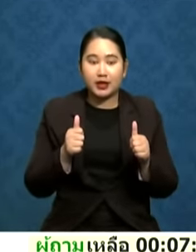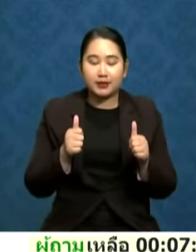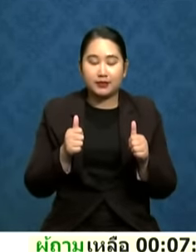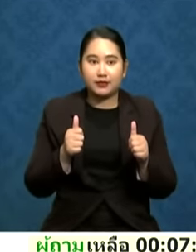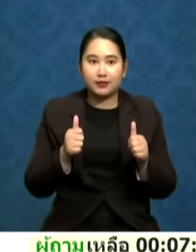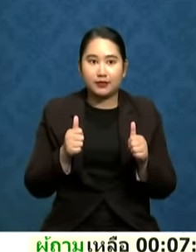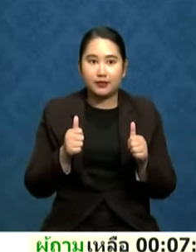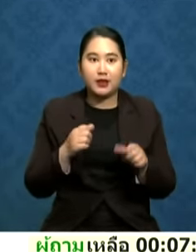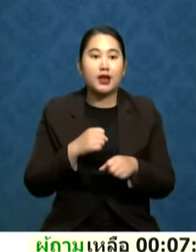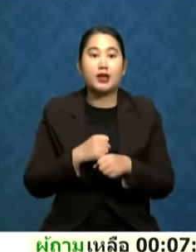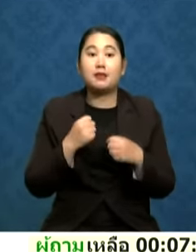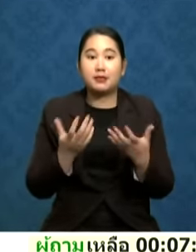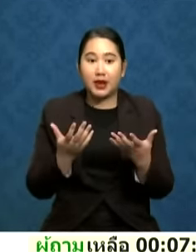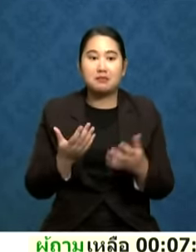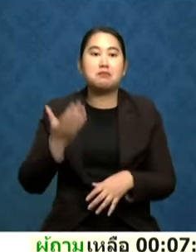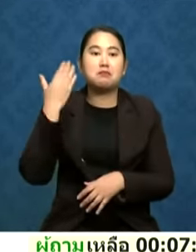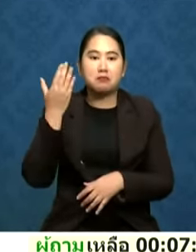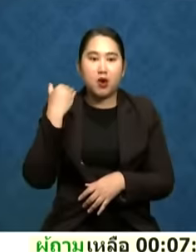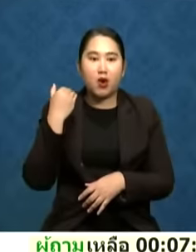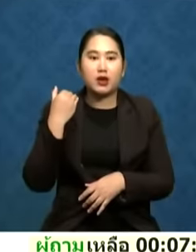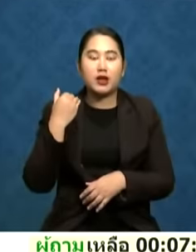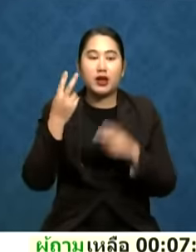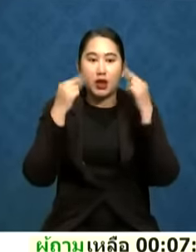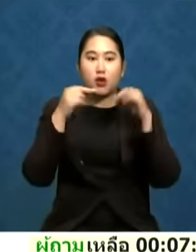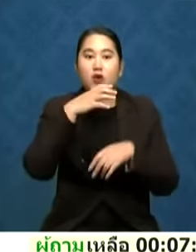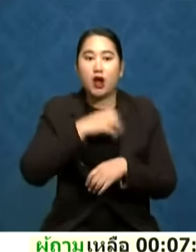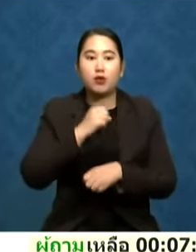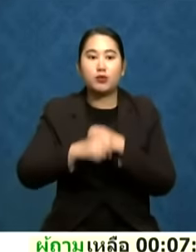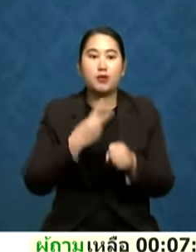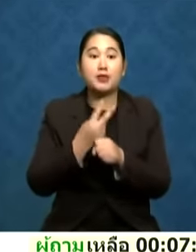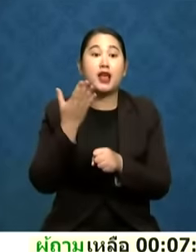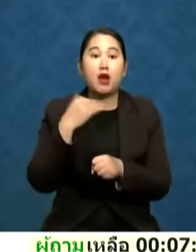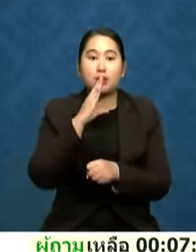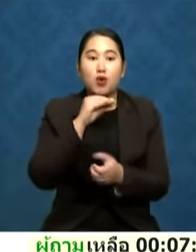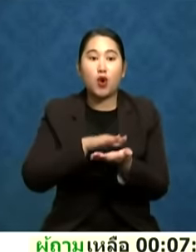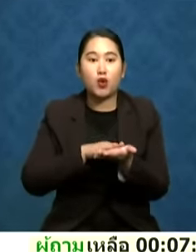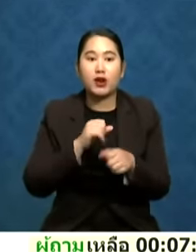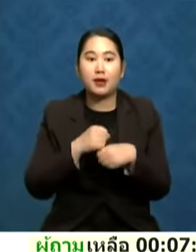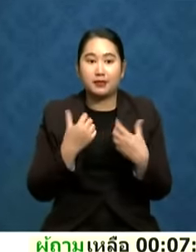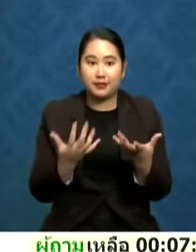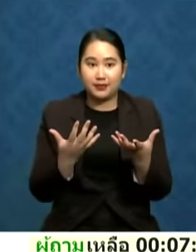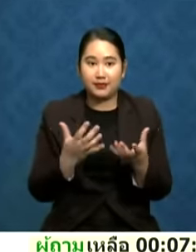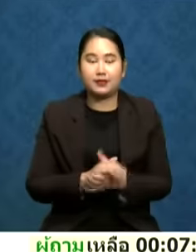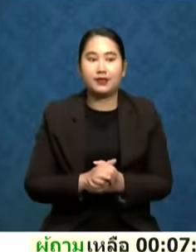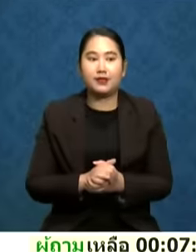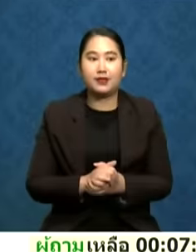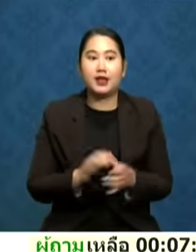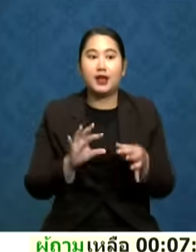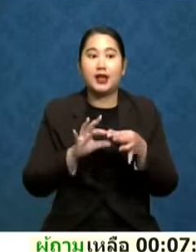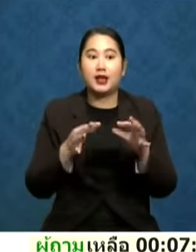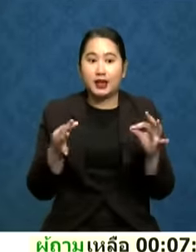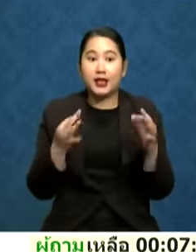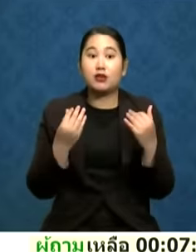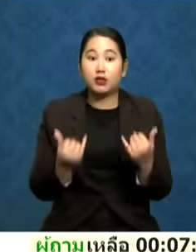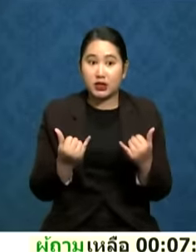ี่ท่านอดีธนายกเคยขอโทธเมื่อ 2 ปีที่แล้วอย่างไรคดีที่กําลงเดินอยู่ เป็นผลงาน